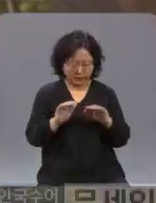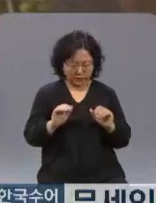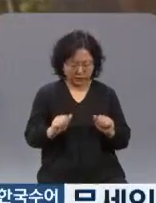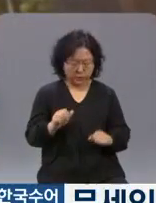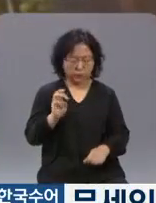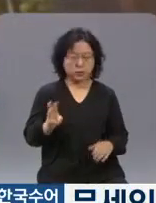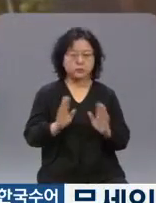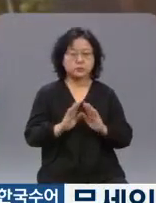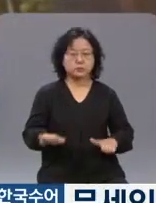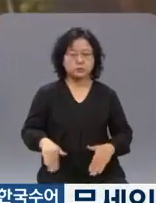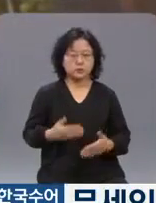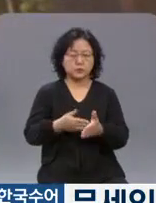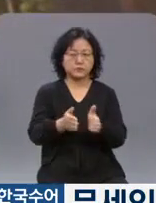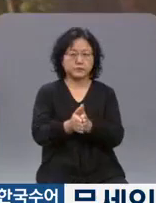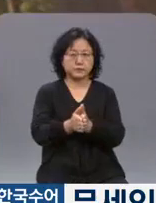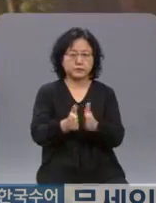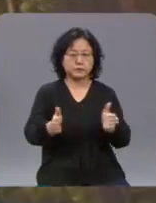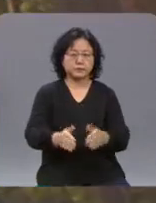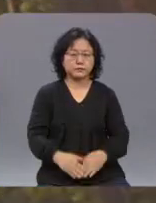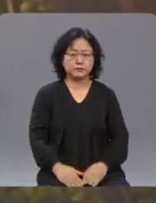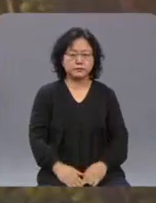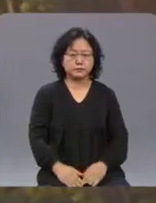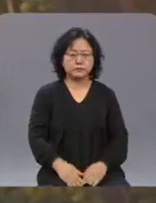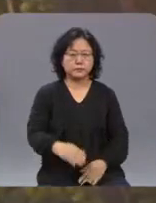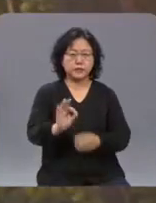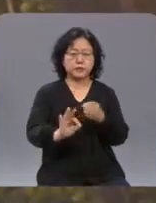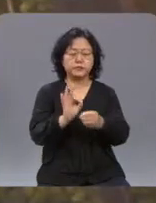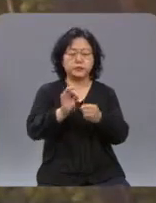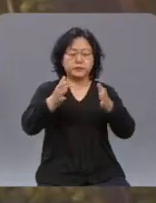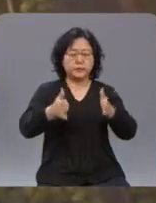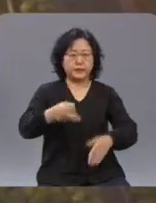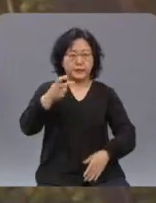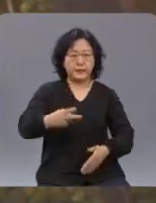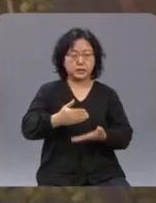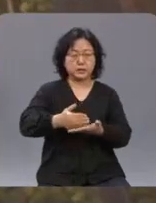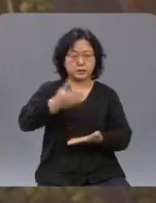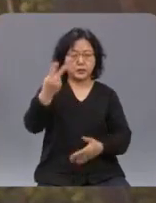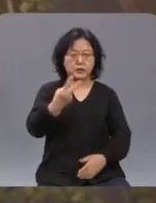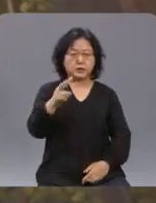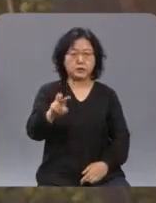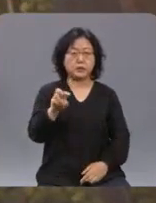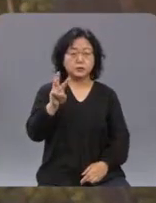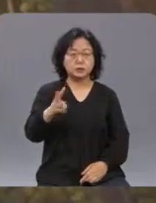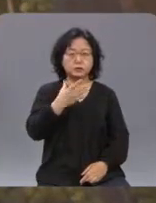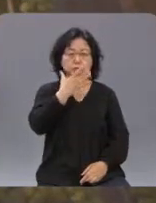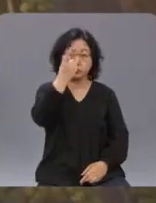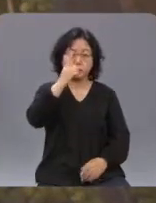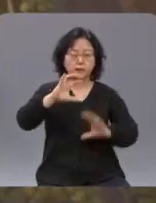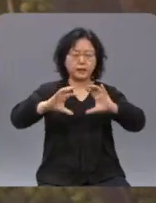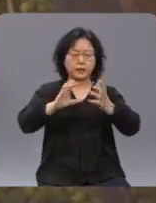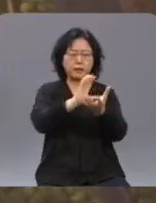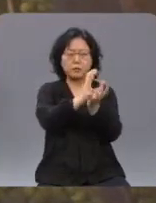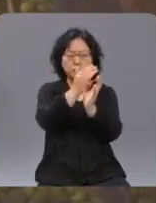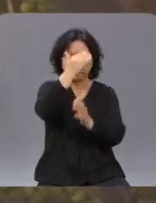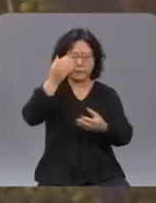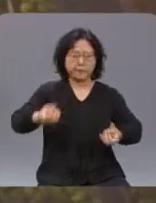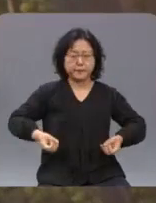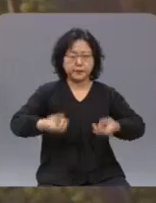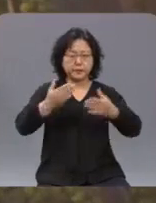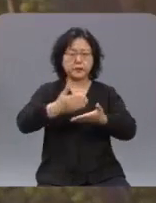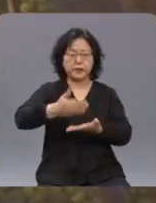안녕하십니까 광주 전남권 뉴스입니다 10년만에 다시 열리는 2023 순천만 국제정원박람회